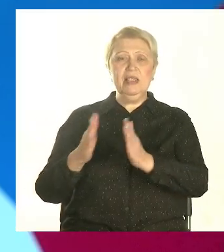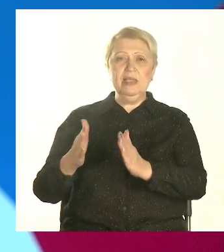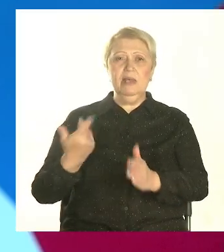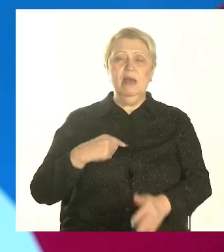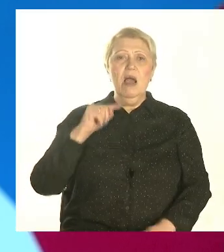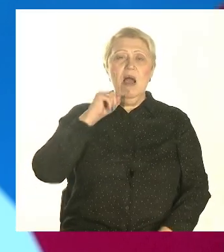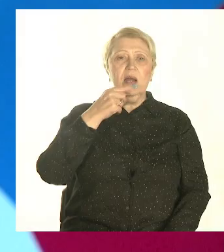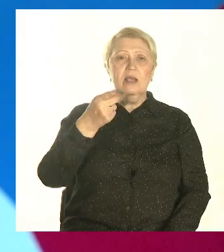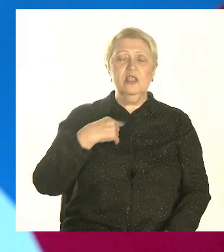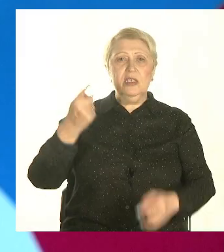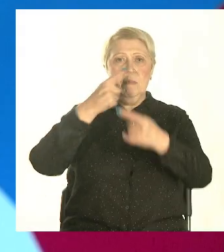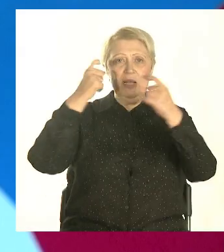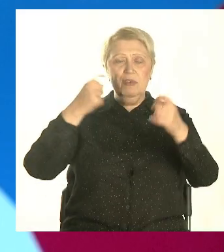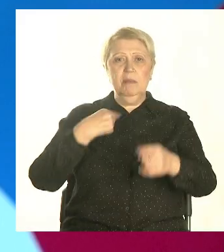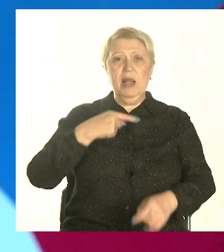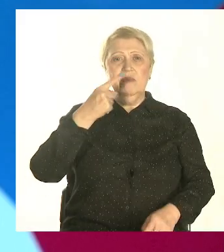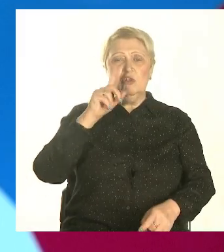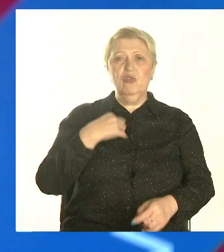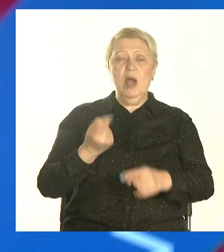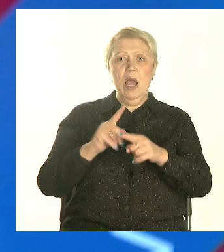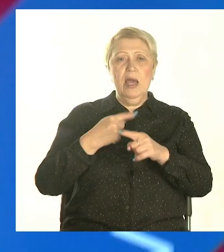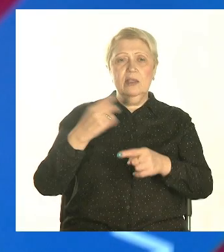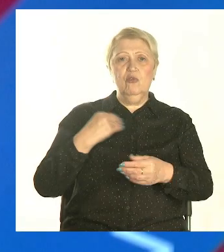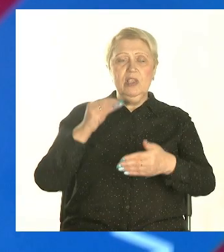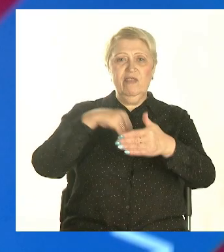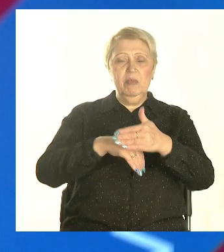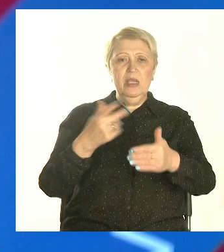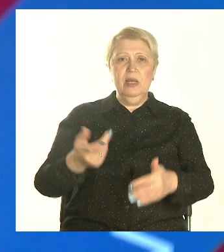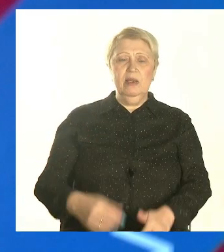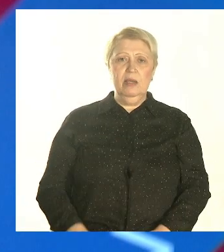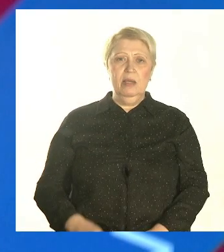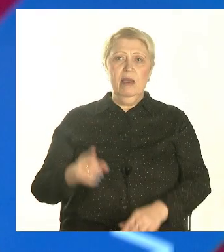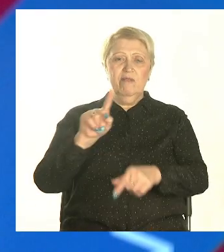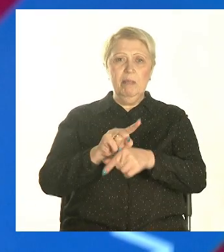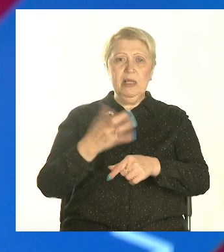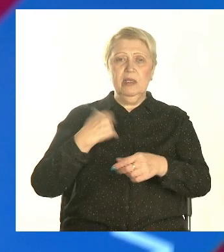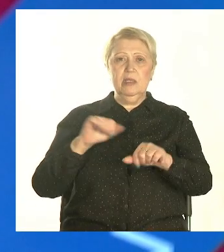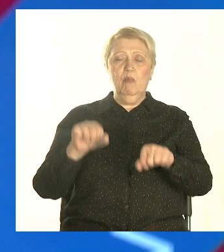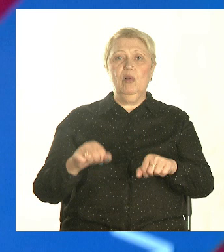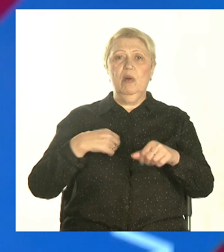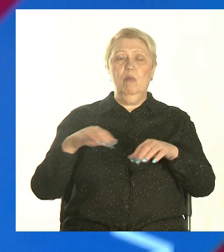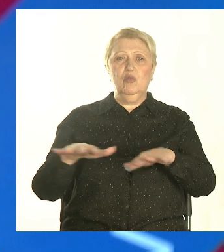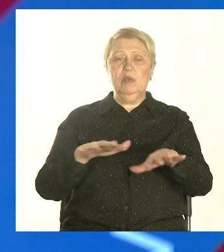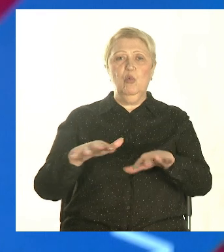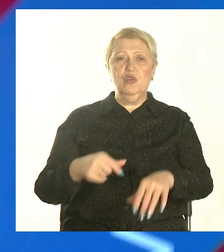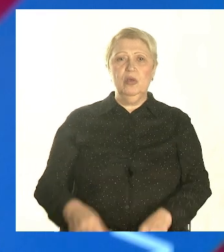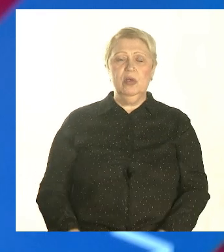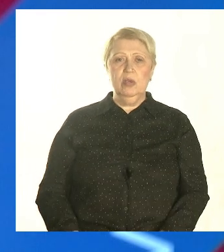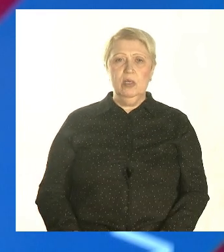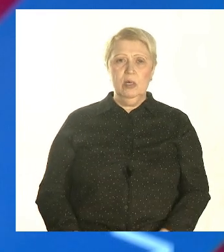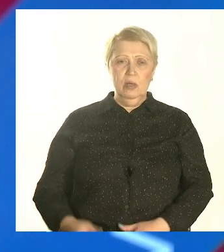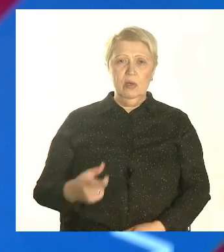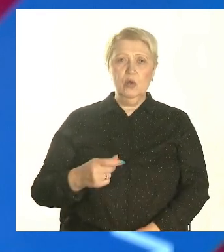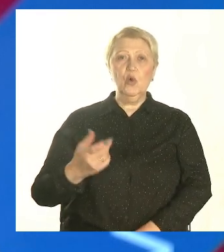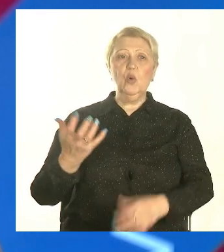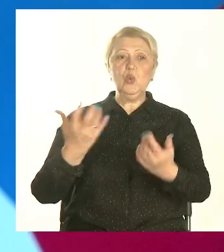экологическое просвещение мы уже поговорили, что это теперь вменили в обязанность, в обязанность, в полномочия местного самоуправления. А с учетом того,